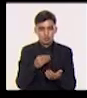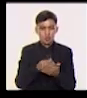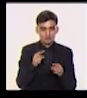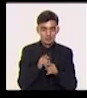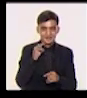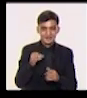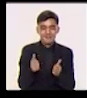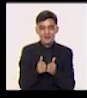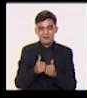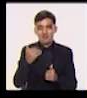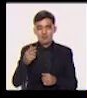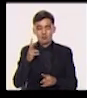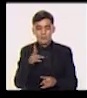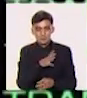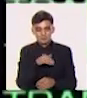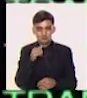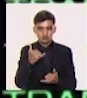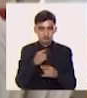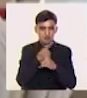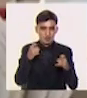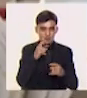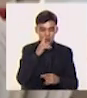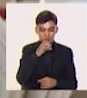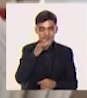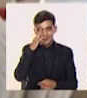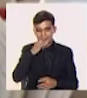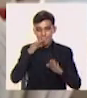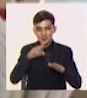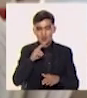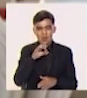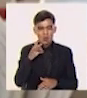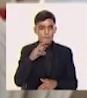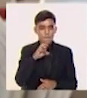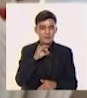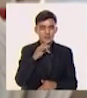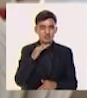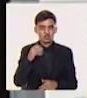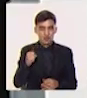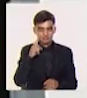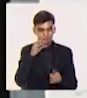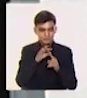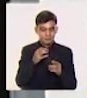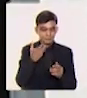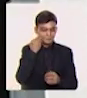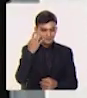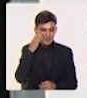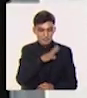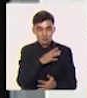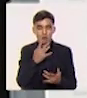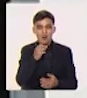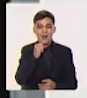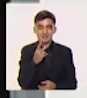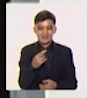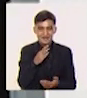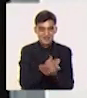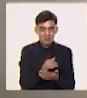оның жақындары туралы ақпарат ашық жарияланбайды. Тіпті Қазақстан қор биржасында пайда табуды көздегендердің де қанша акциясы бар екені жайлы